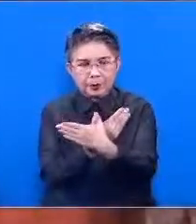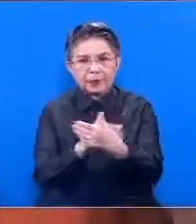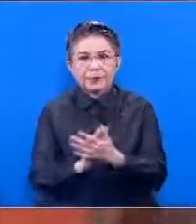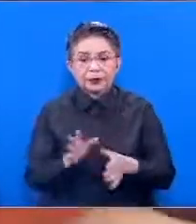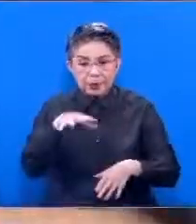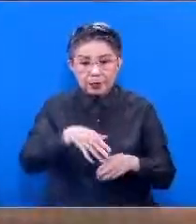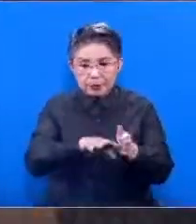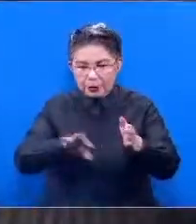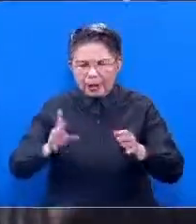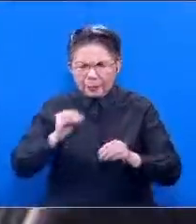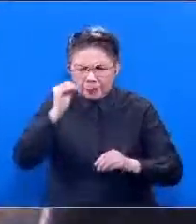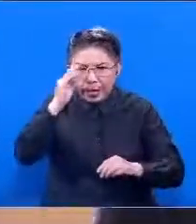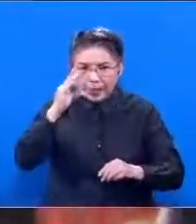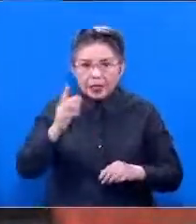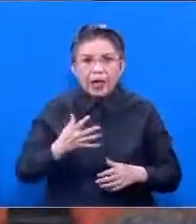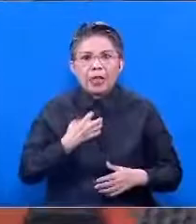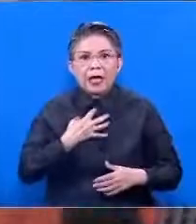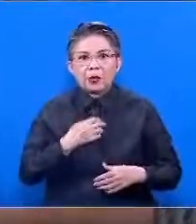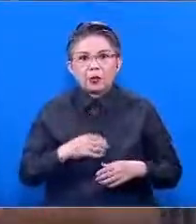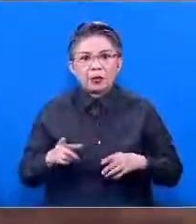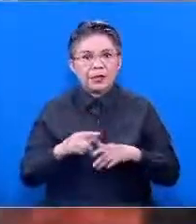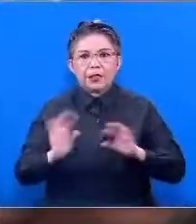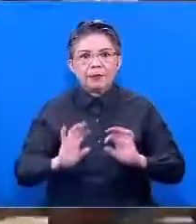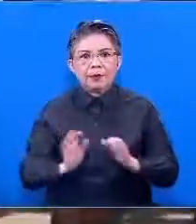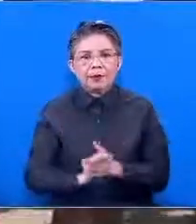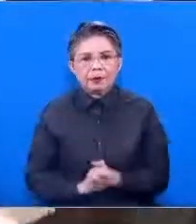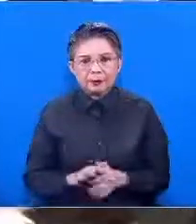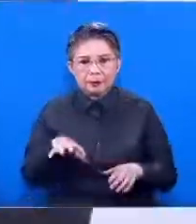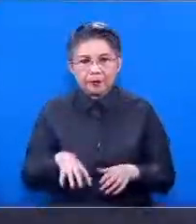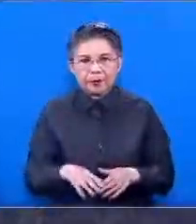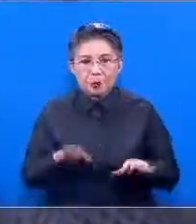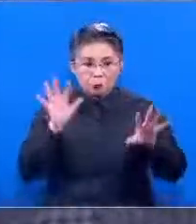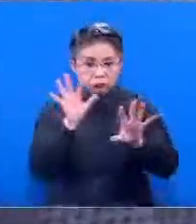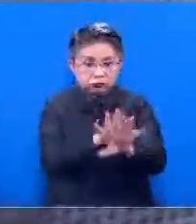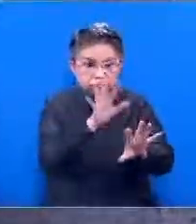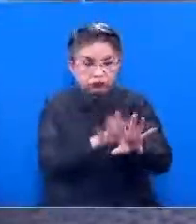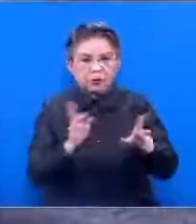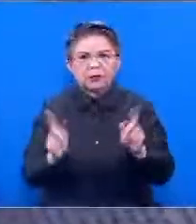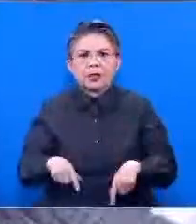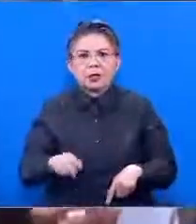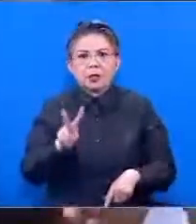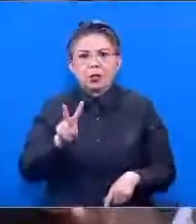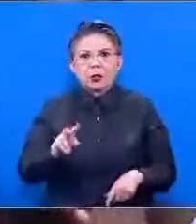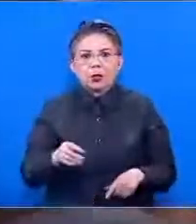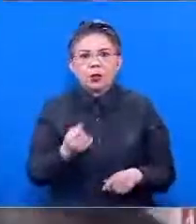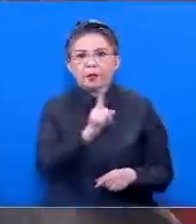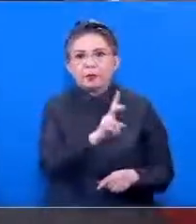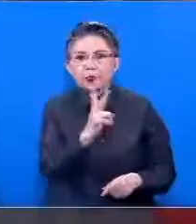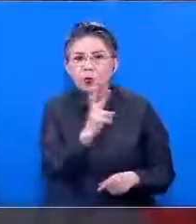sejak pagi karena takut tidak kebagian tempat. Penumpukan penumpang terjadi lantaran dua pekan terakhir,